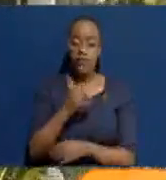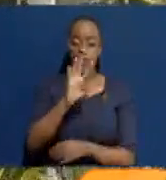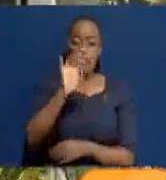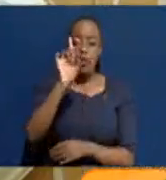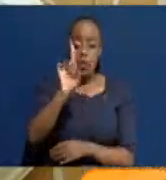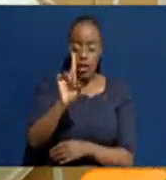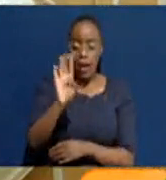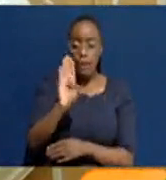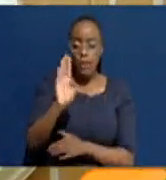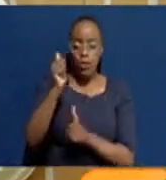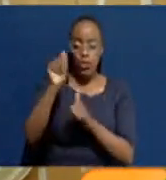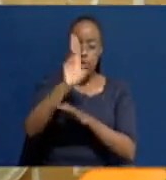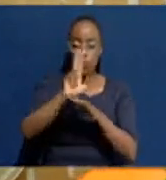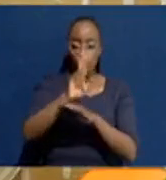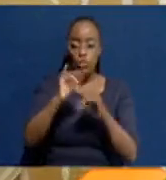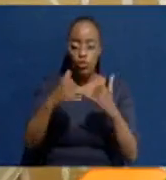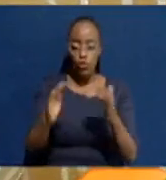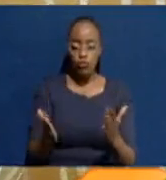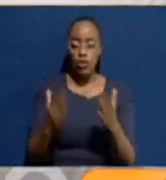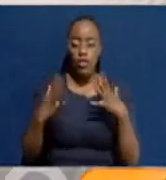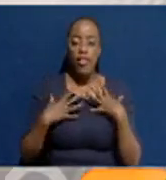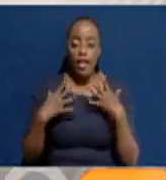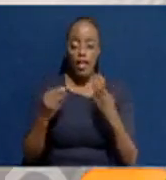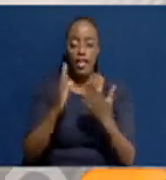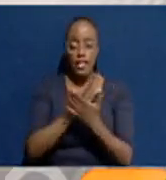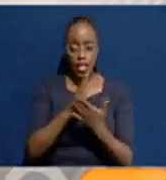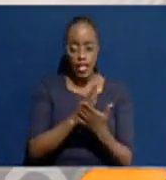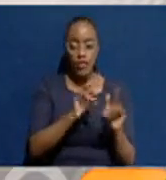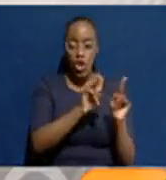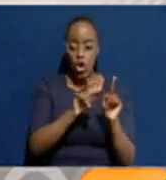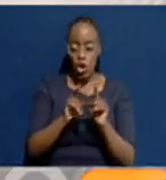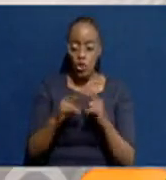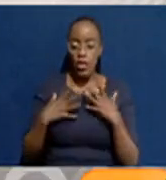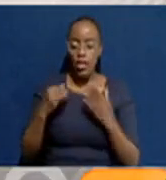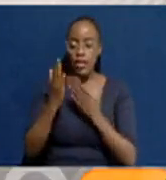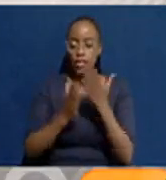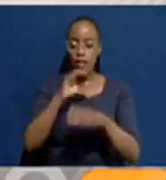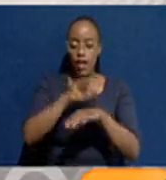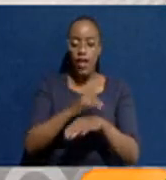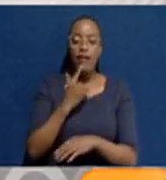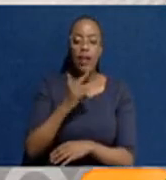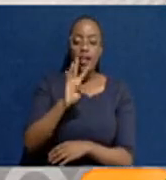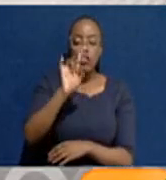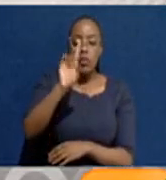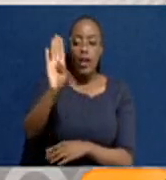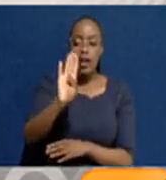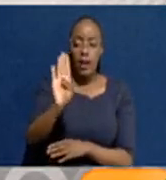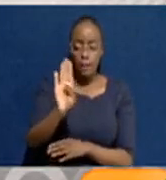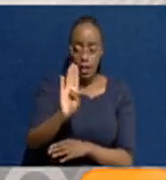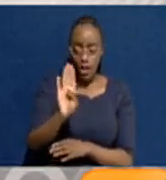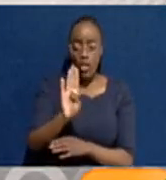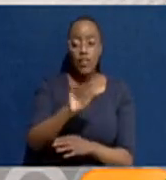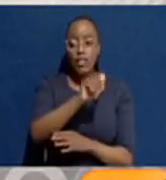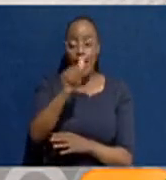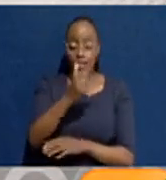141 zitakazotumika kuboresha sekta ya afya nchini. Huduma za afya ikipokea bilioni 116.6,